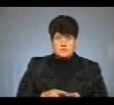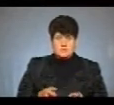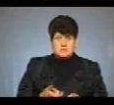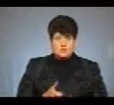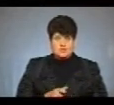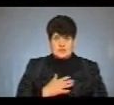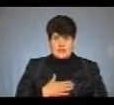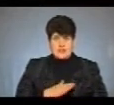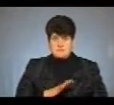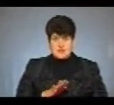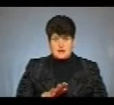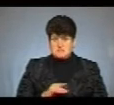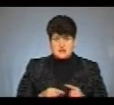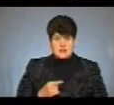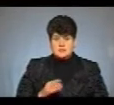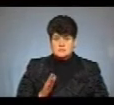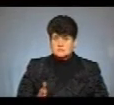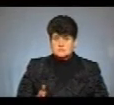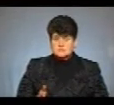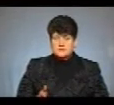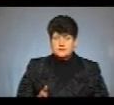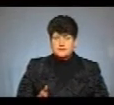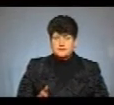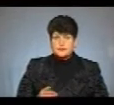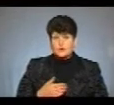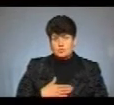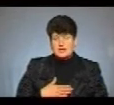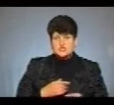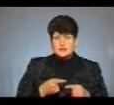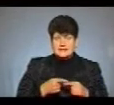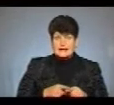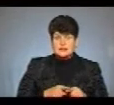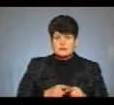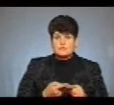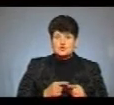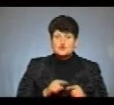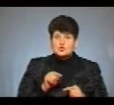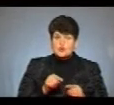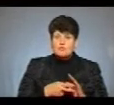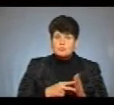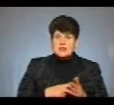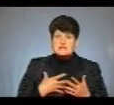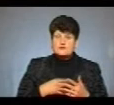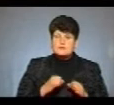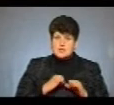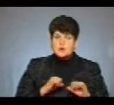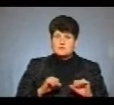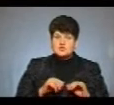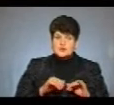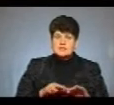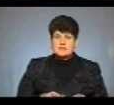досить неприємні могла мати наслідки. Тому наші піротехніки, можна сказати, в цьому плані своїми героїчними